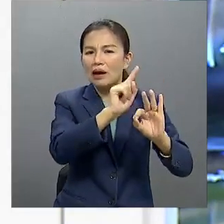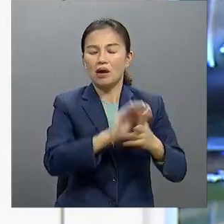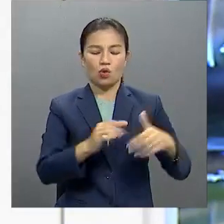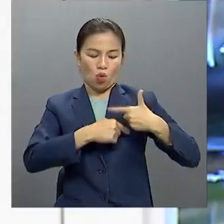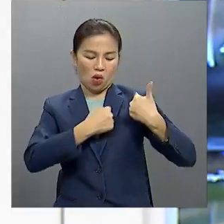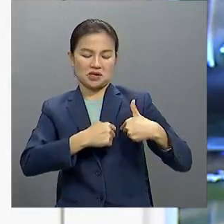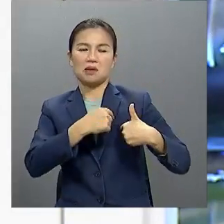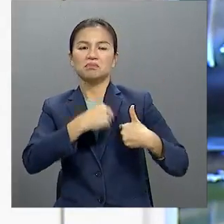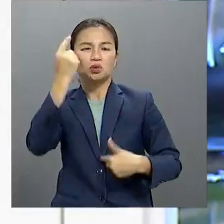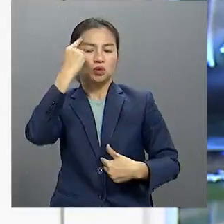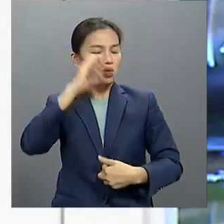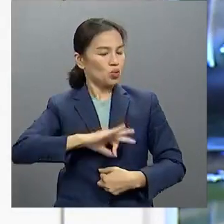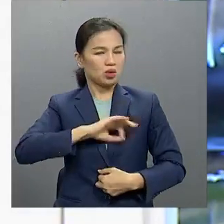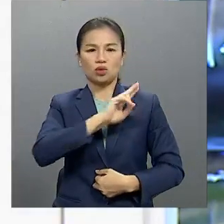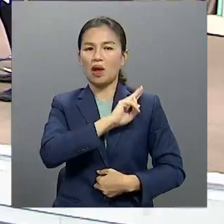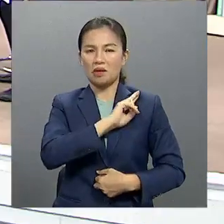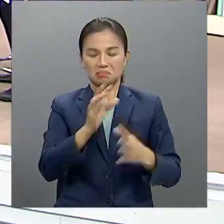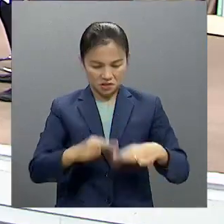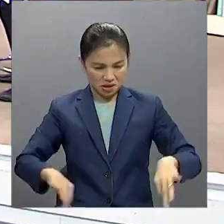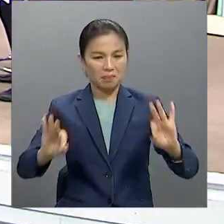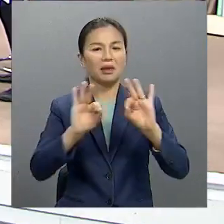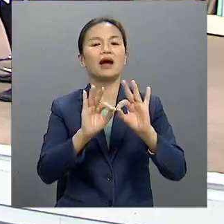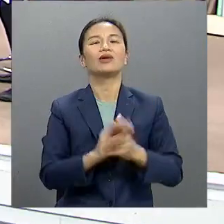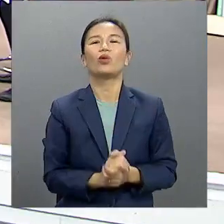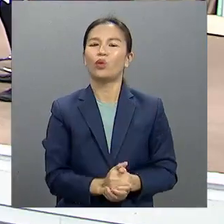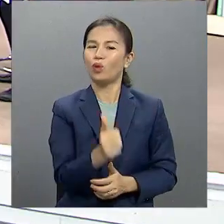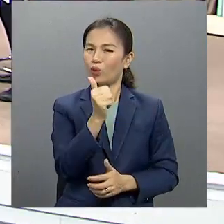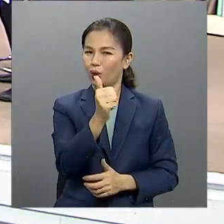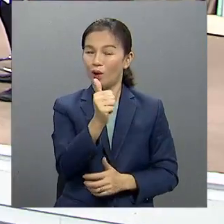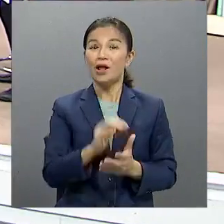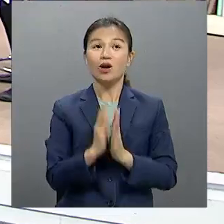ถูกต้องครับพี่ยุ้ยจบสวยมากนะครับวันนี้ขอบคุณพี่ยุ้ยเจอกันวันพรุ่งนี้ครับ ยินดีค่ะสวัสดีค่ะ